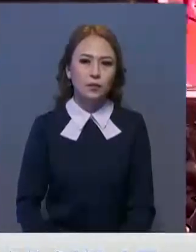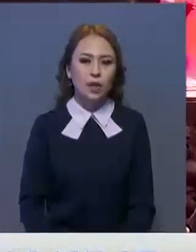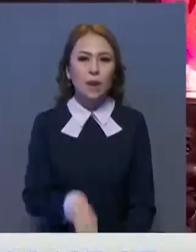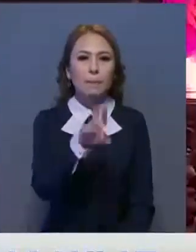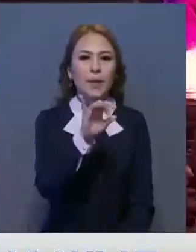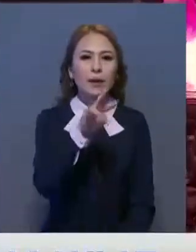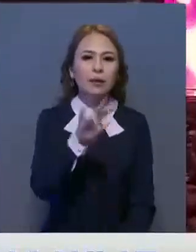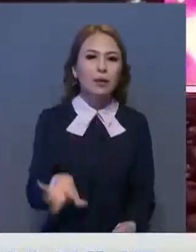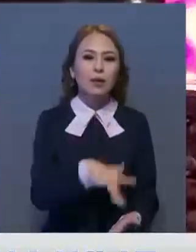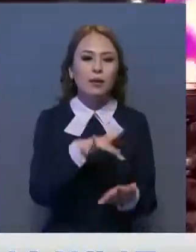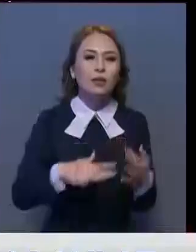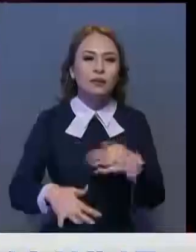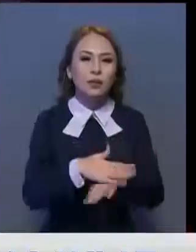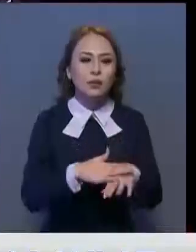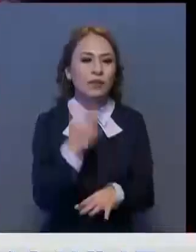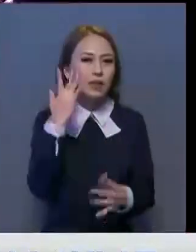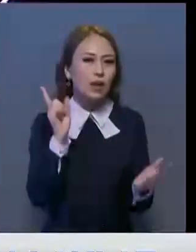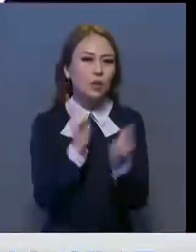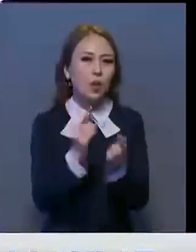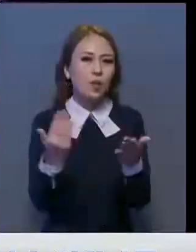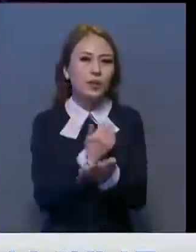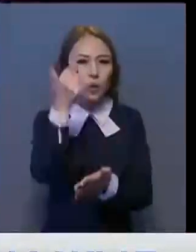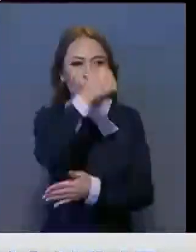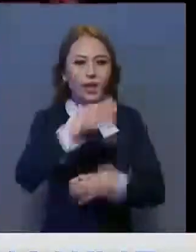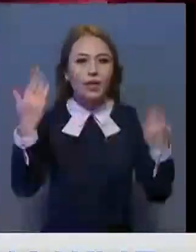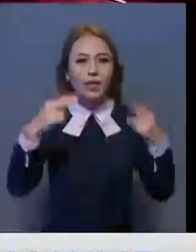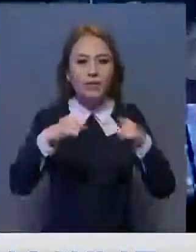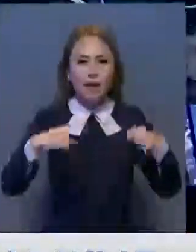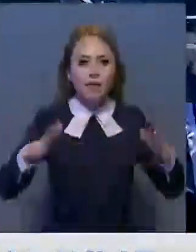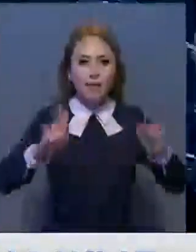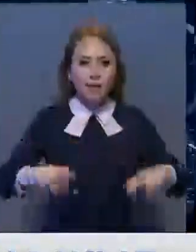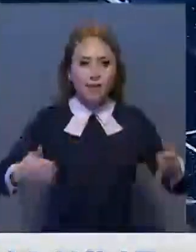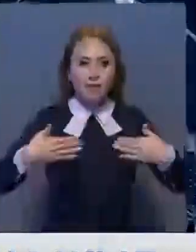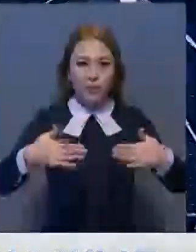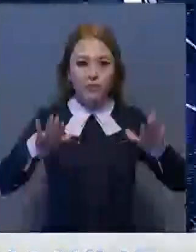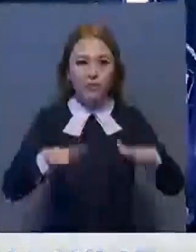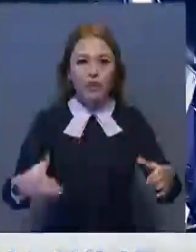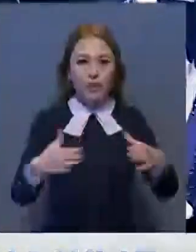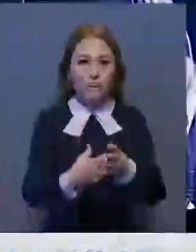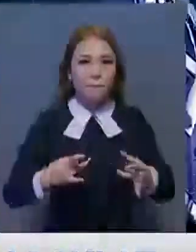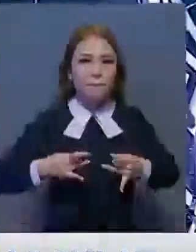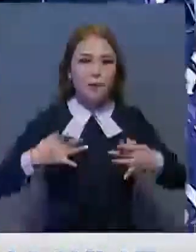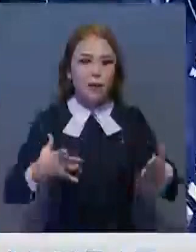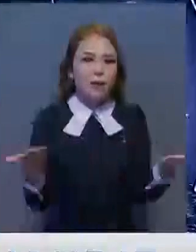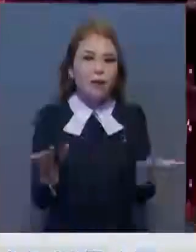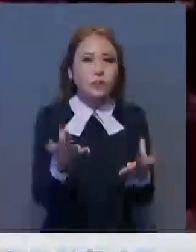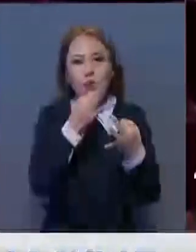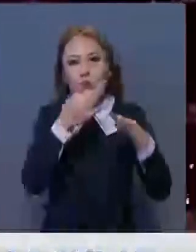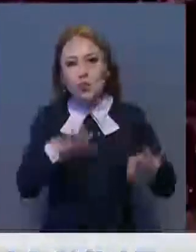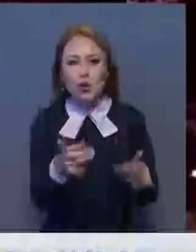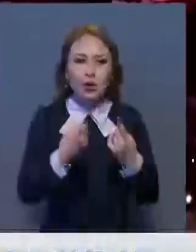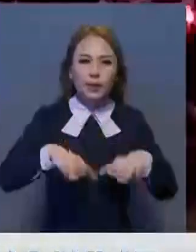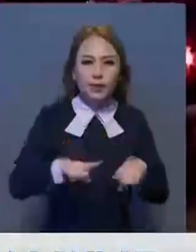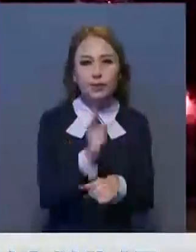Берлин халқы жаңа жылда әдетте Бранденбург қақпасының алдында қарсалатын. Бұл шаһарда Америка күндері қандайда бір іс-шара